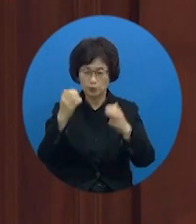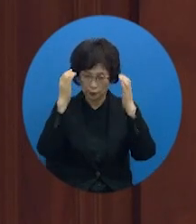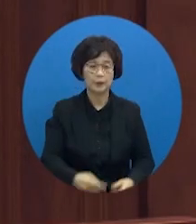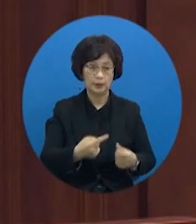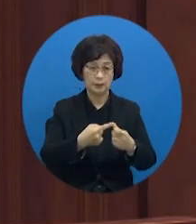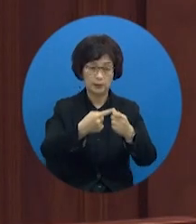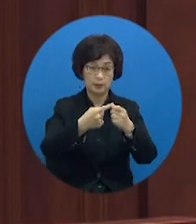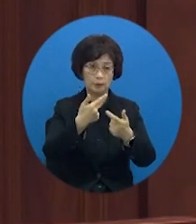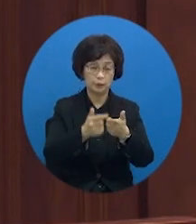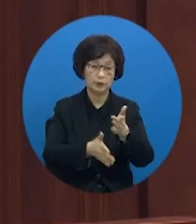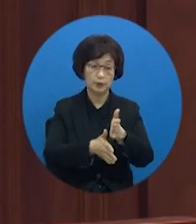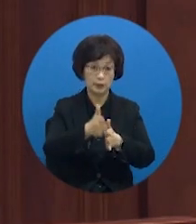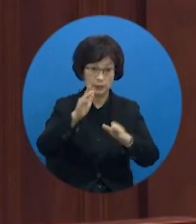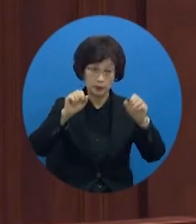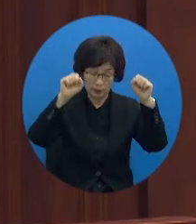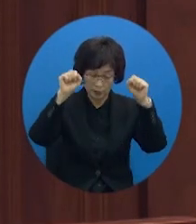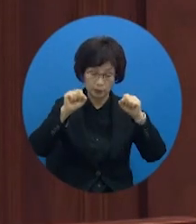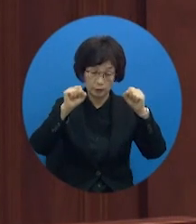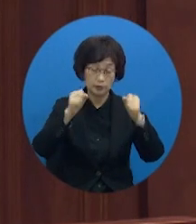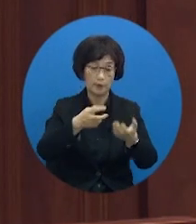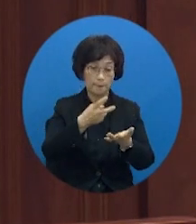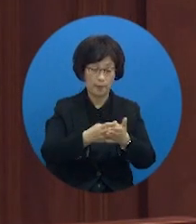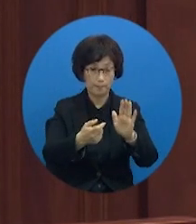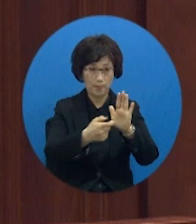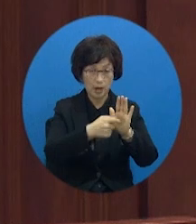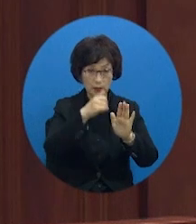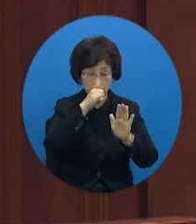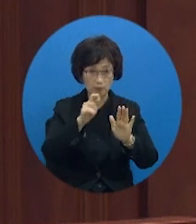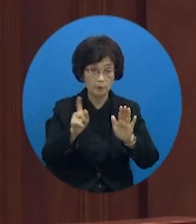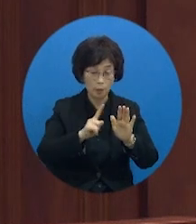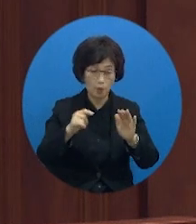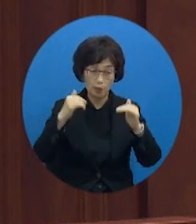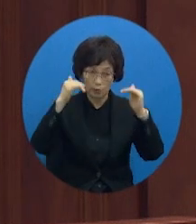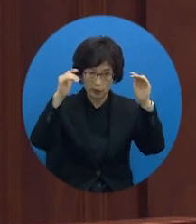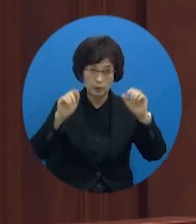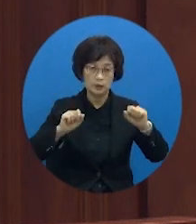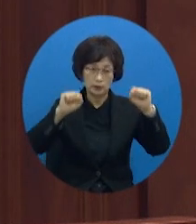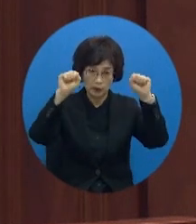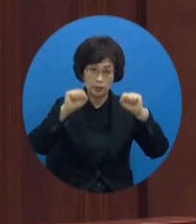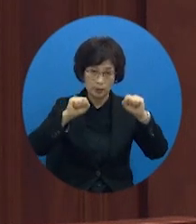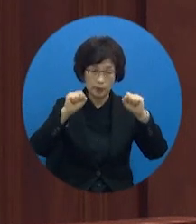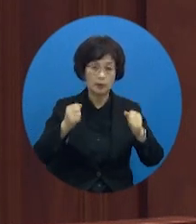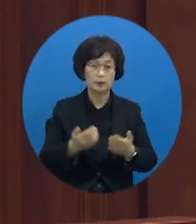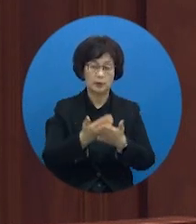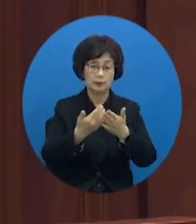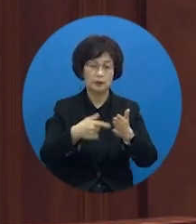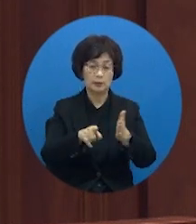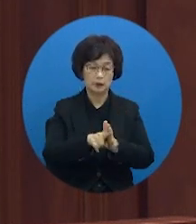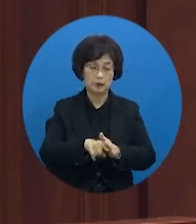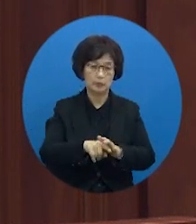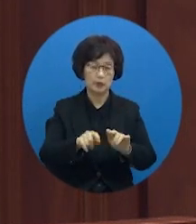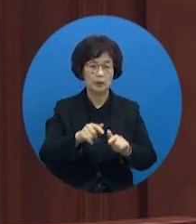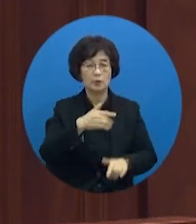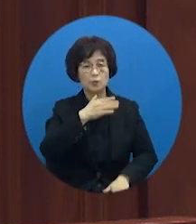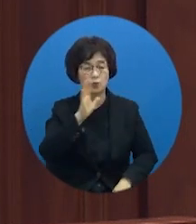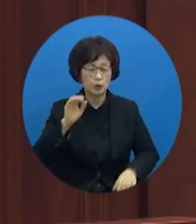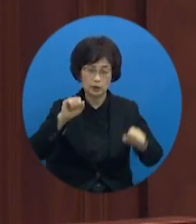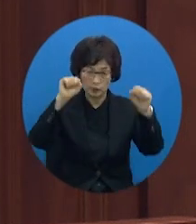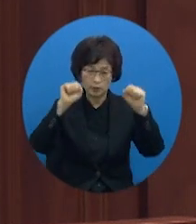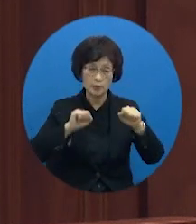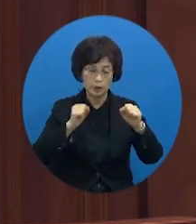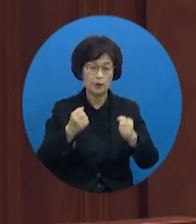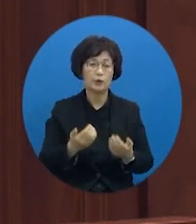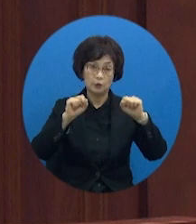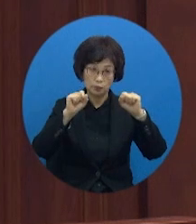해주십시오. 부산시 체육진흥 조례에 명시되어 있는 바와 같이 어르신 체육활동 활성화를 위한 다양한 노인체육진흥사업을